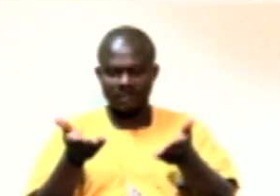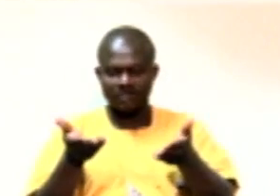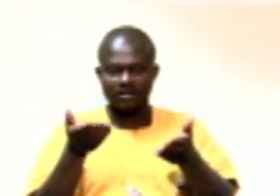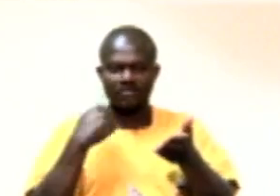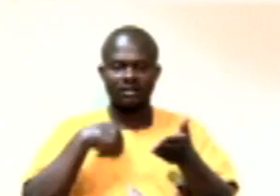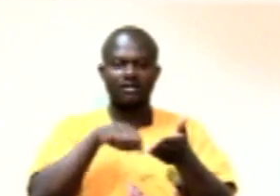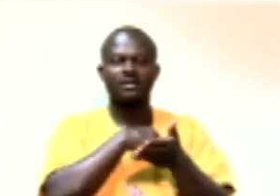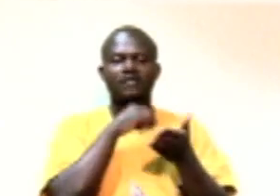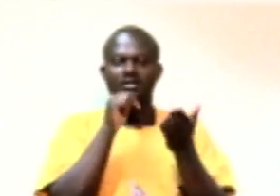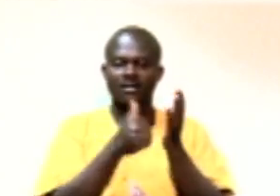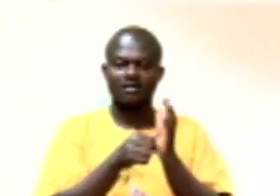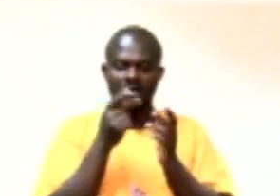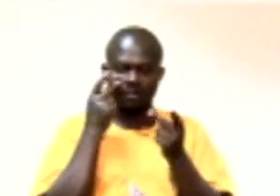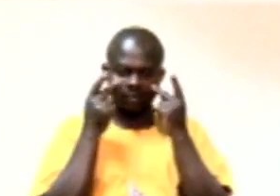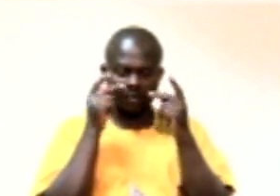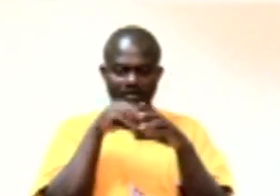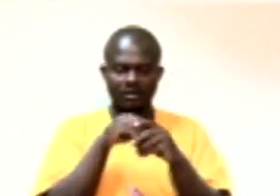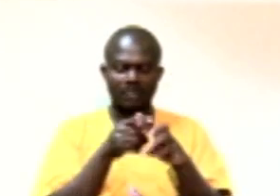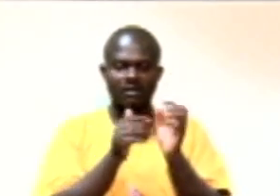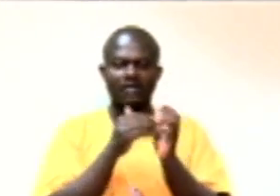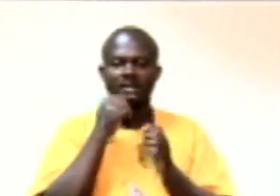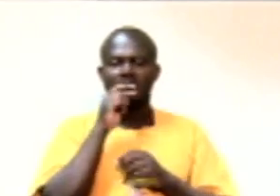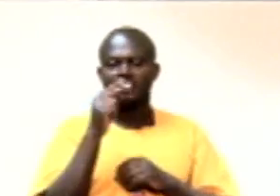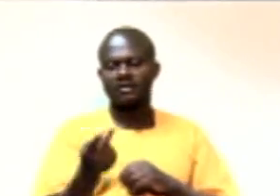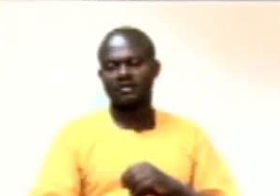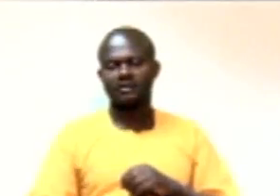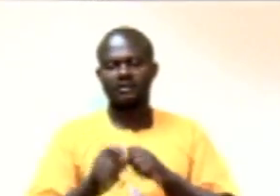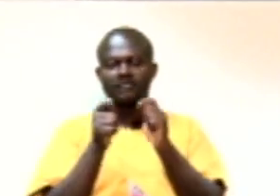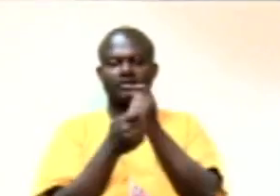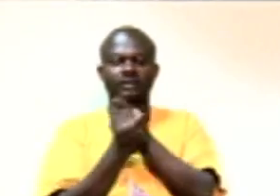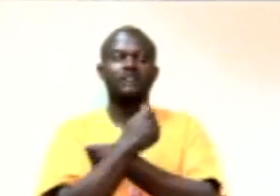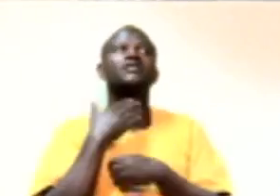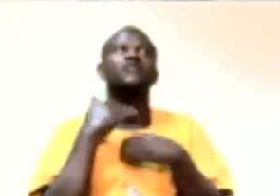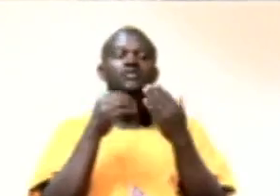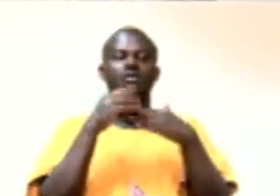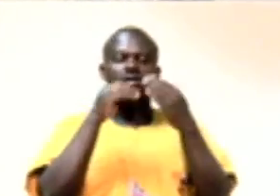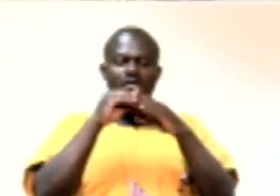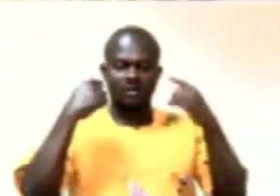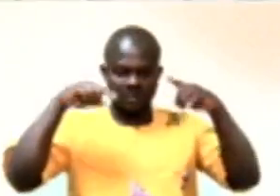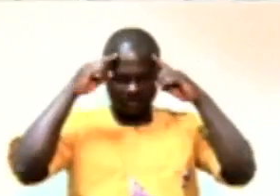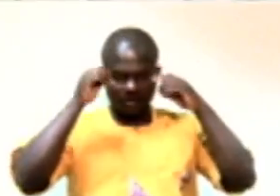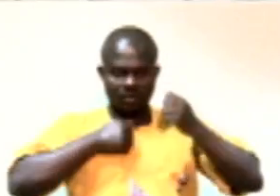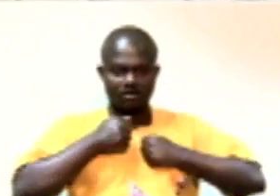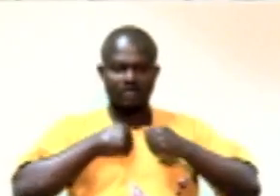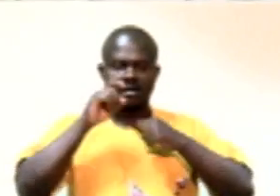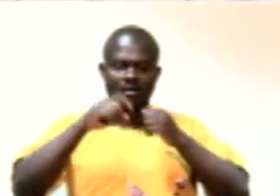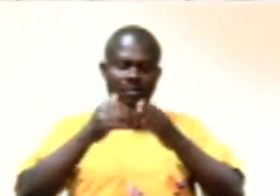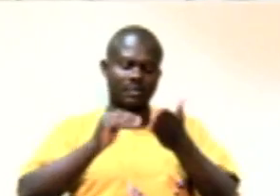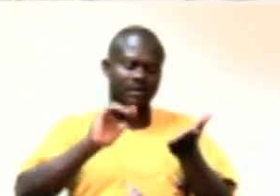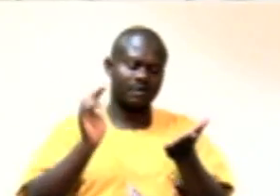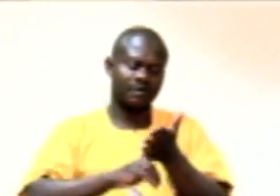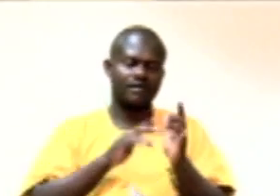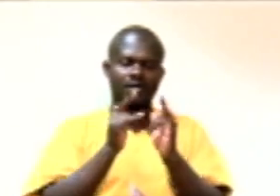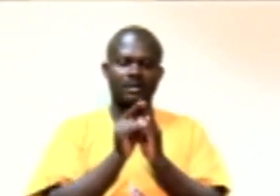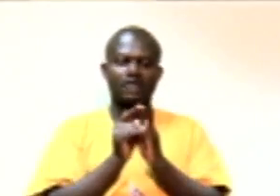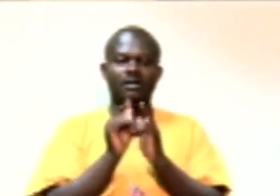njye nta kibazo mbibonamo, ahubwo cyaba ari igisubizo. Ayo mavugurura yifuzwa n'ubuyobozi bwa kaminuza y'u Rwanda agomba kubanza kwemezwa